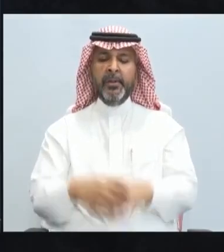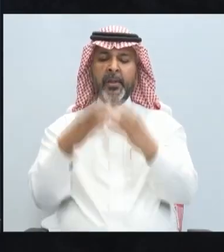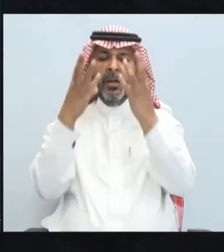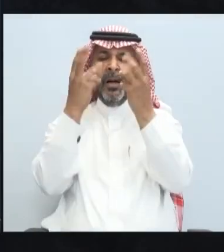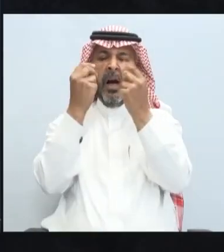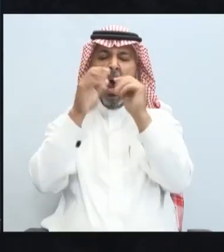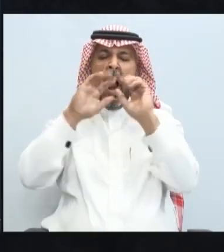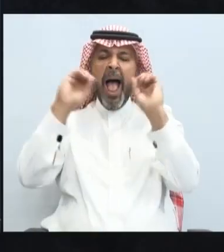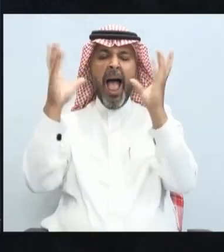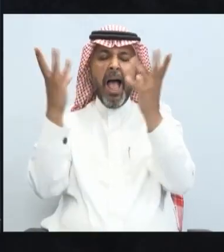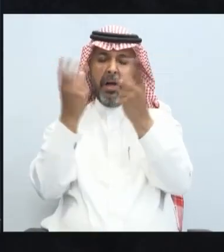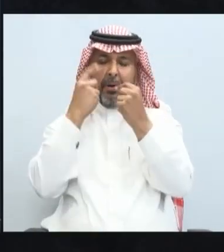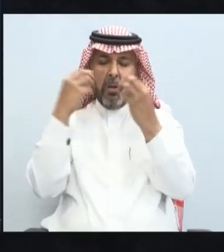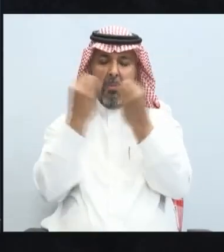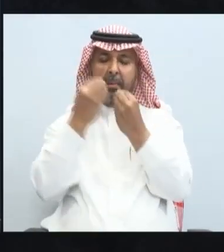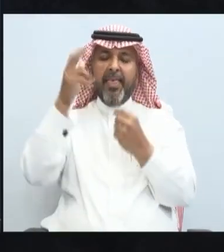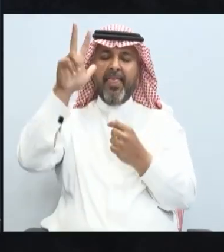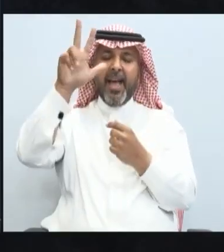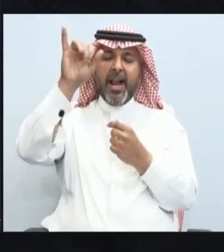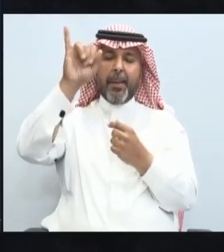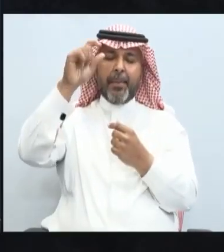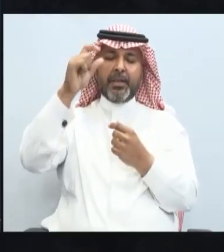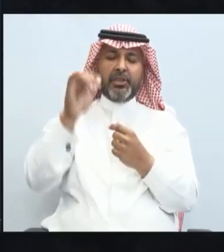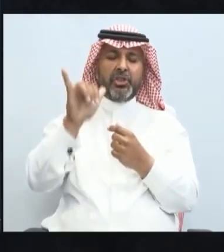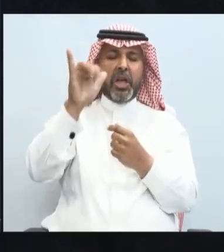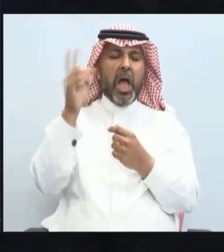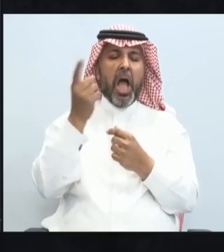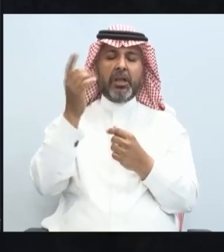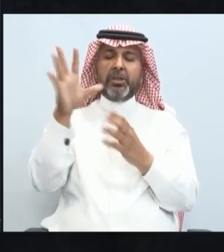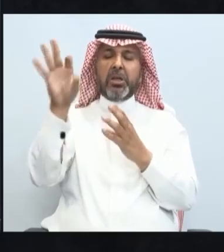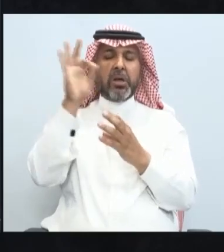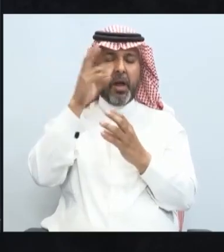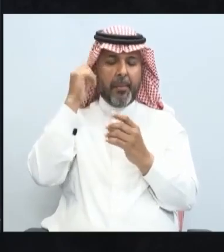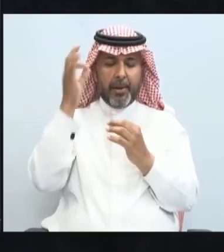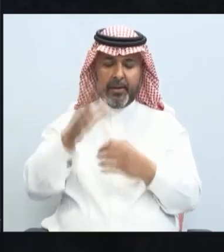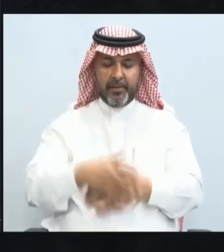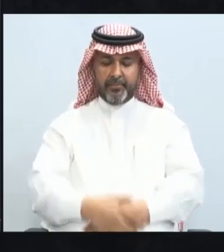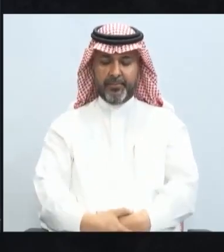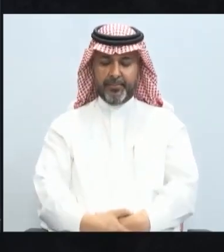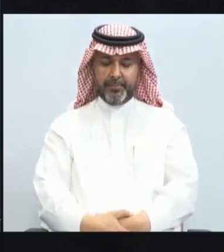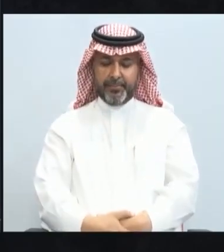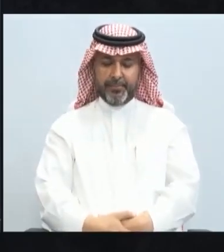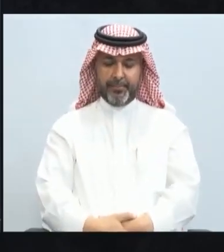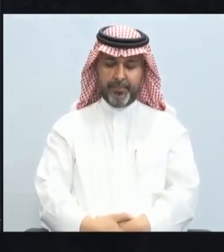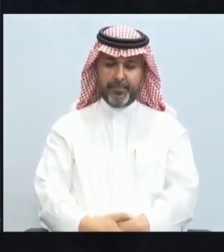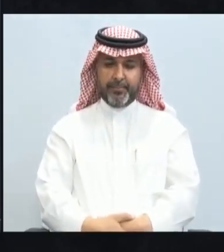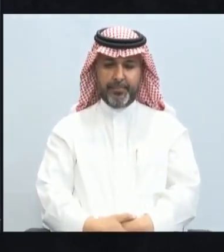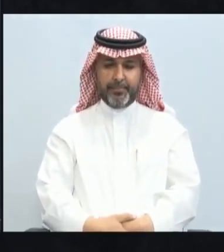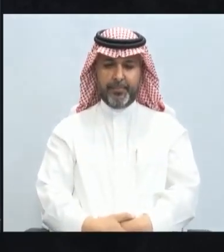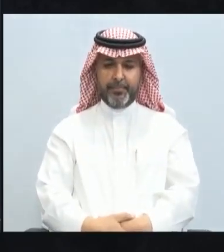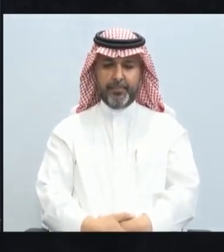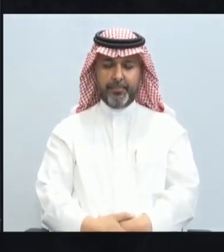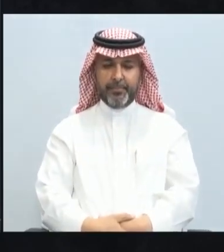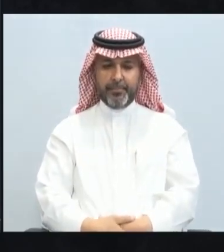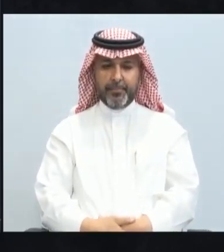الحقيقيه يعني ممكن انت تعوض في اي زاويه ويطلع لك المدى عاد ممكن يطلع لك اي عدد سواء كان موجب او